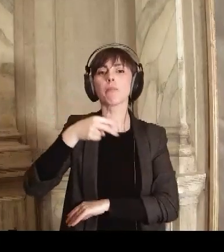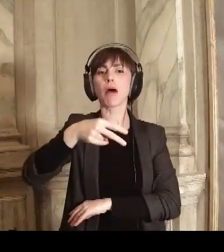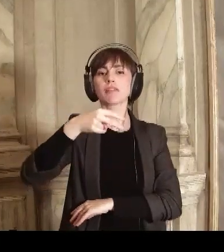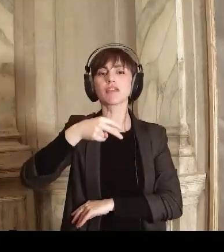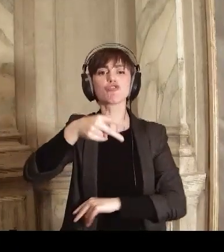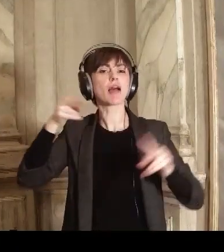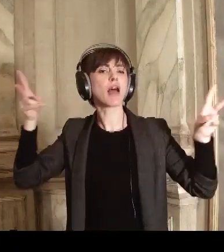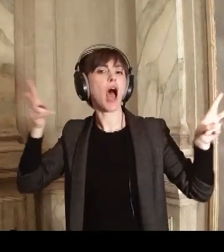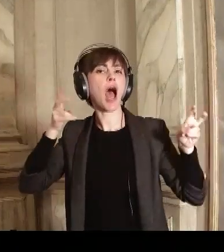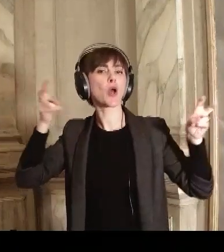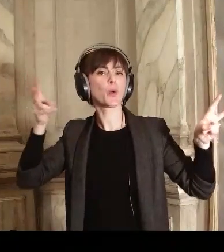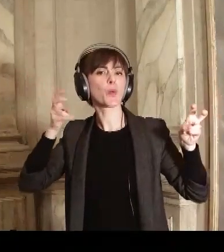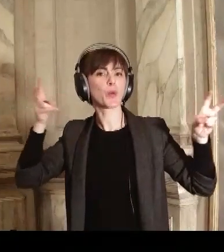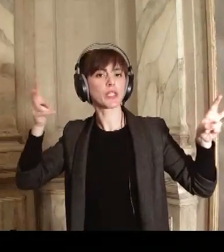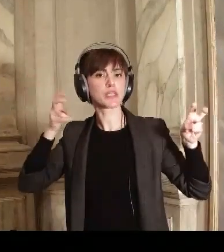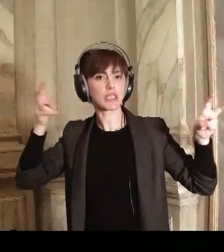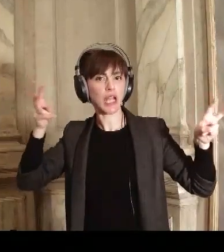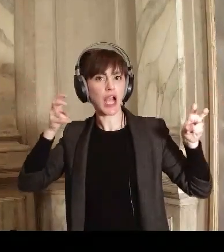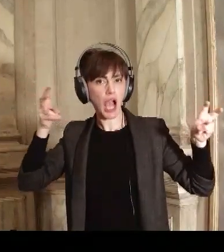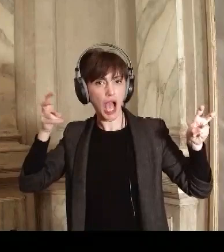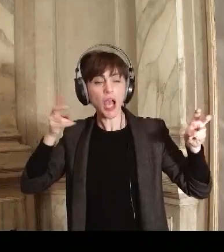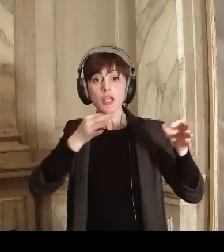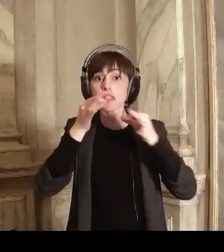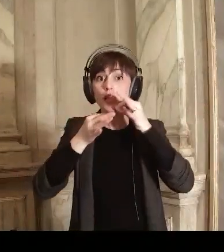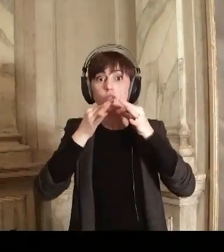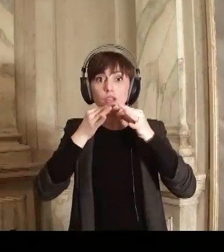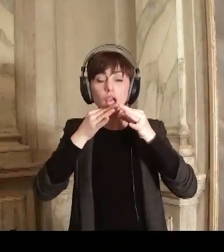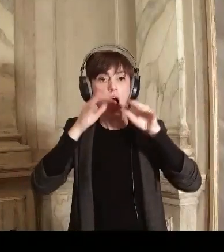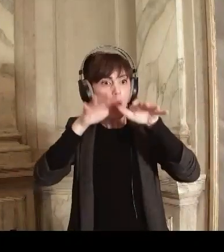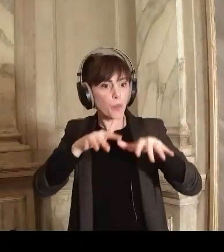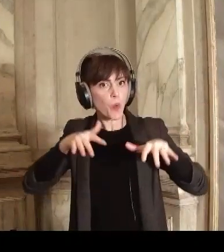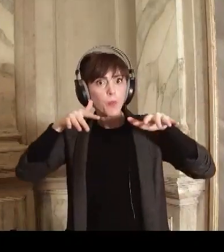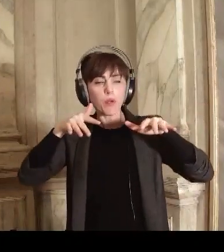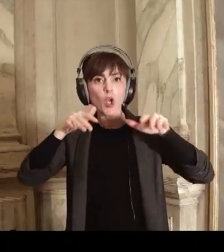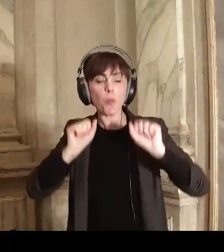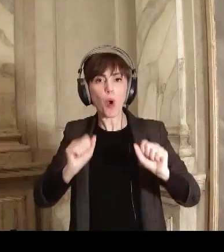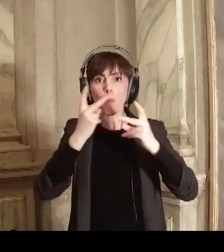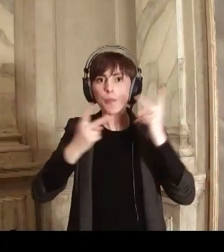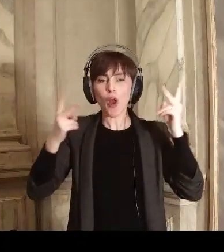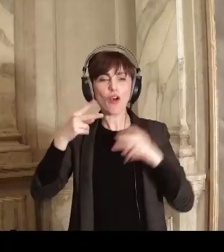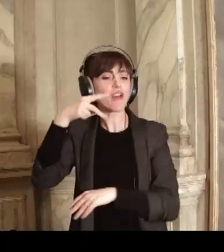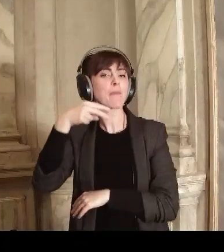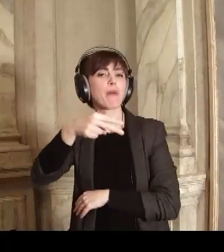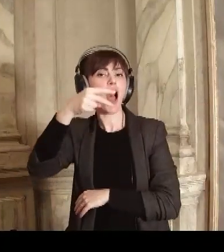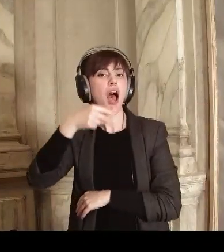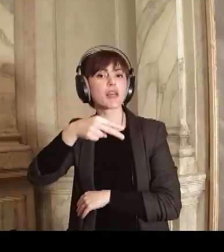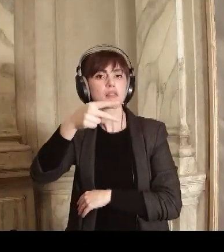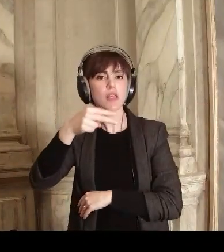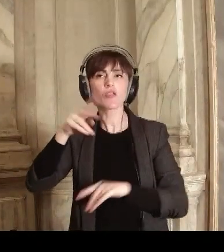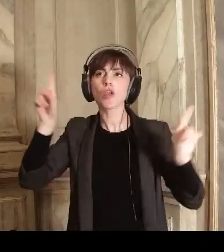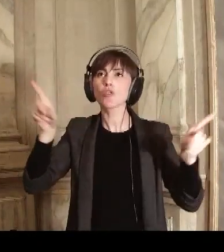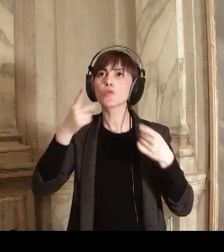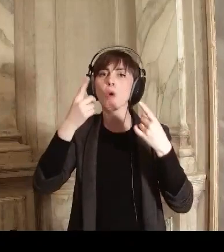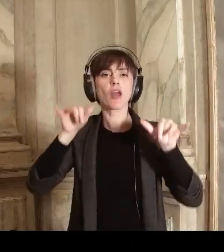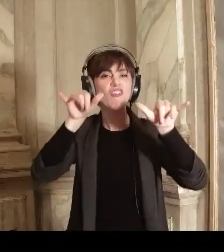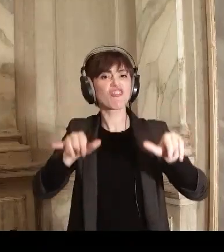Mestre, dove il pubblico può passeggiare nei suoni veneziani del presente, ma anche nella ricostruzione dei suoni antichi,